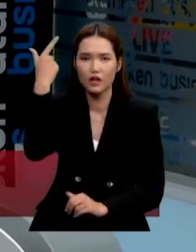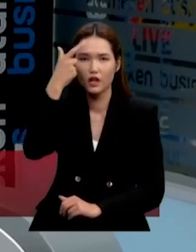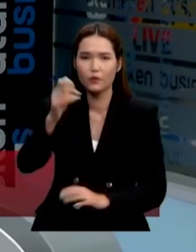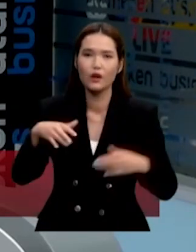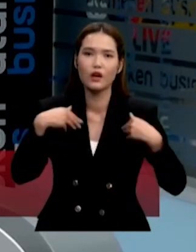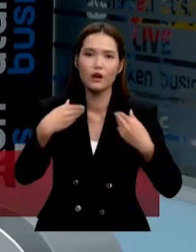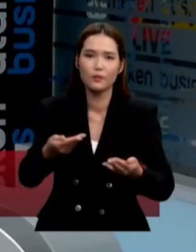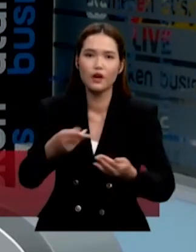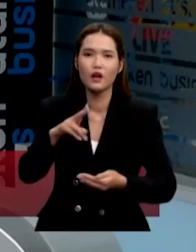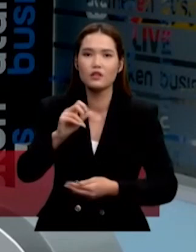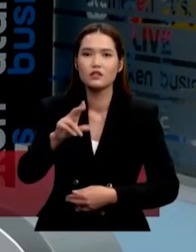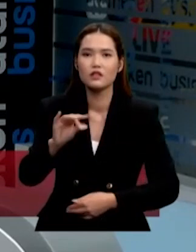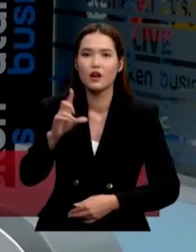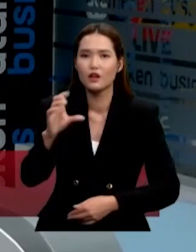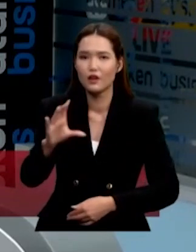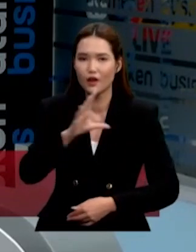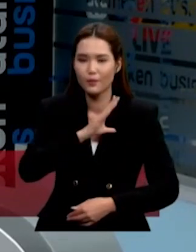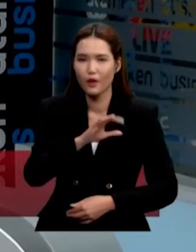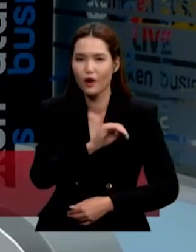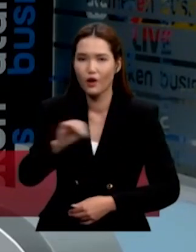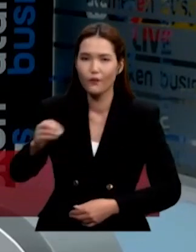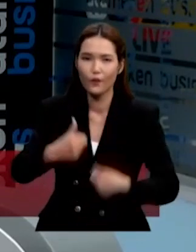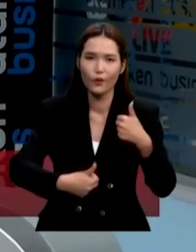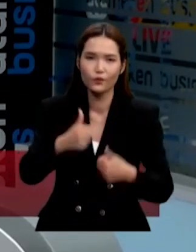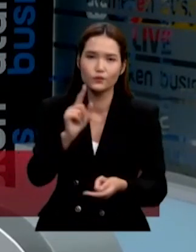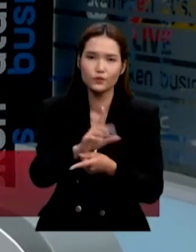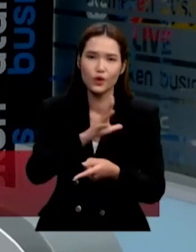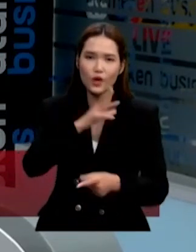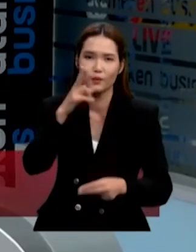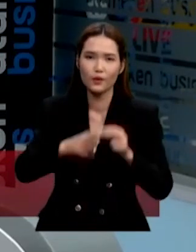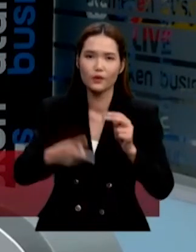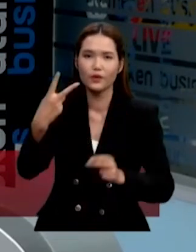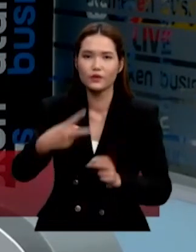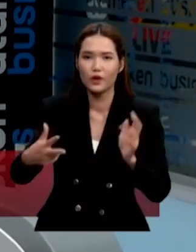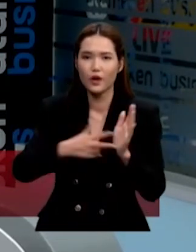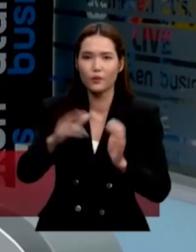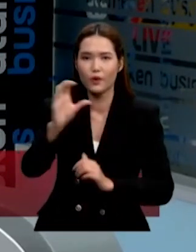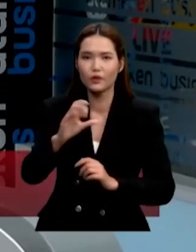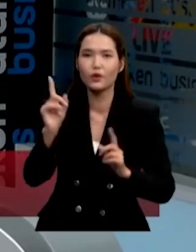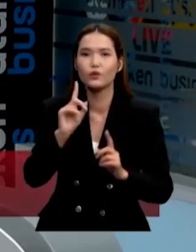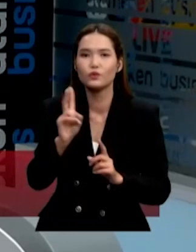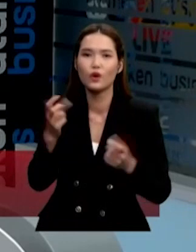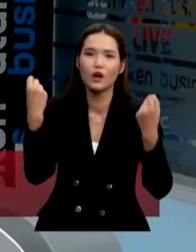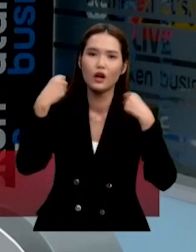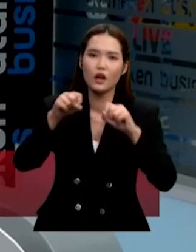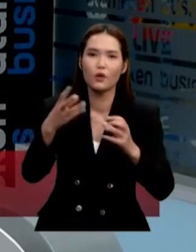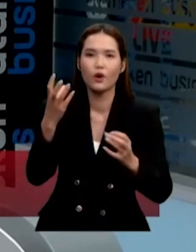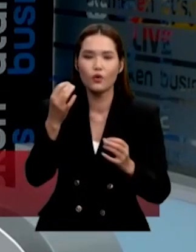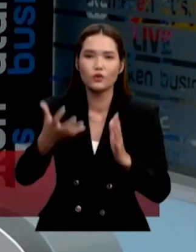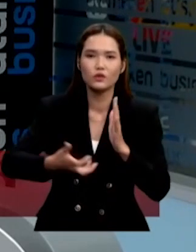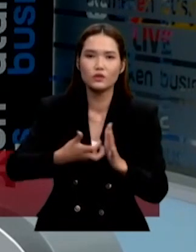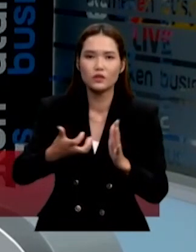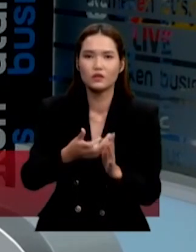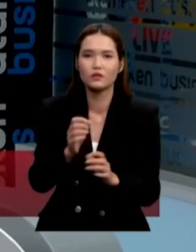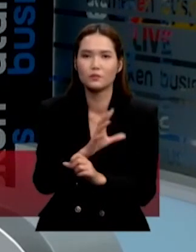информацией поделился блогер Дидар Смагулов. Официально конкурс должен был завершиться 28 сентября. И кто победитель, еще не должно